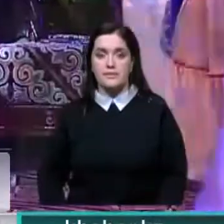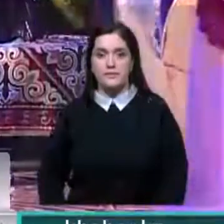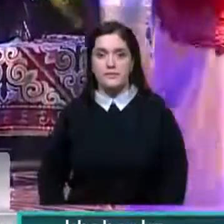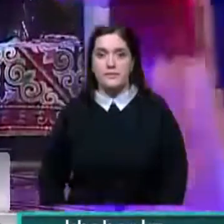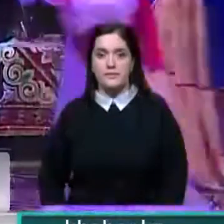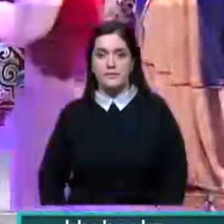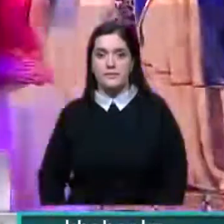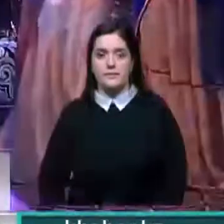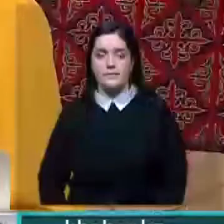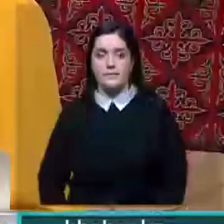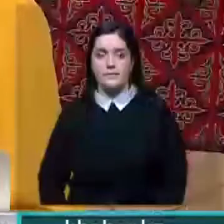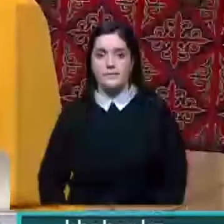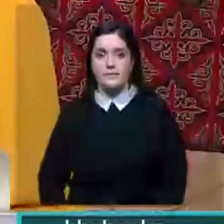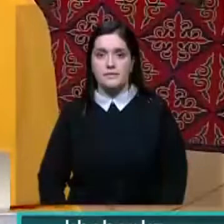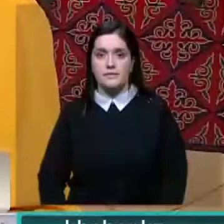подарки.